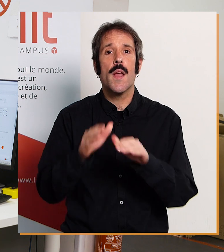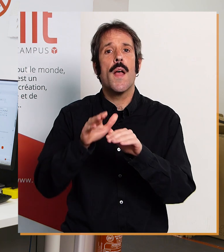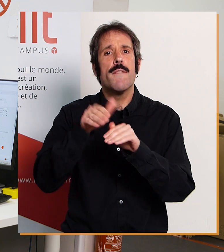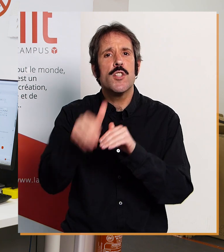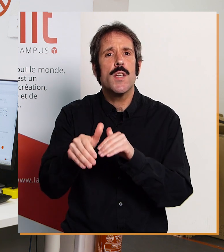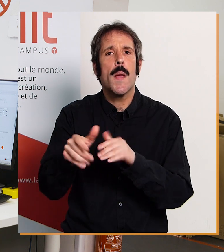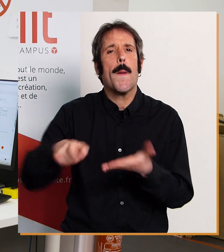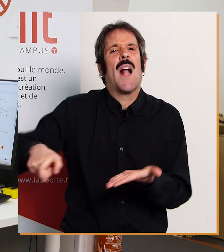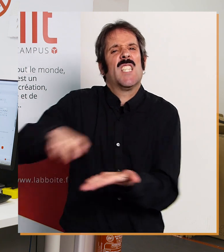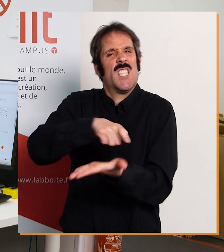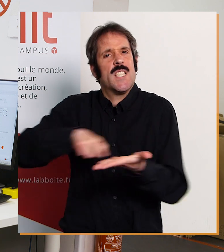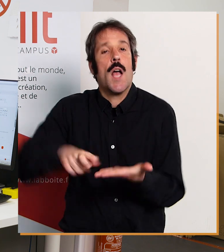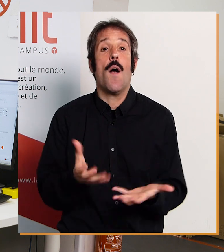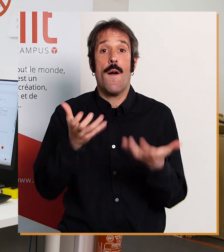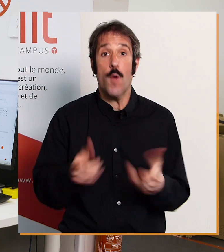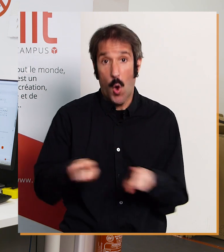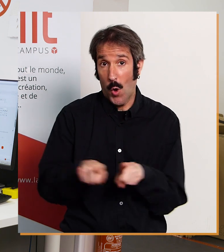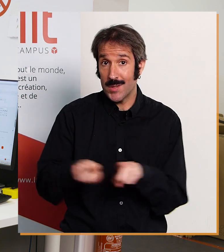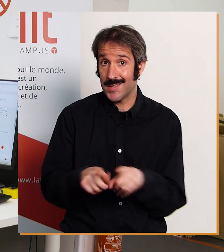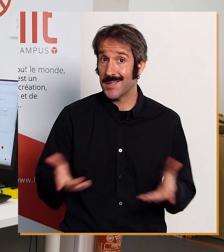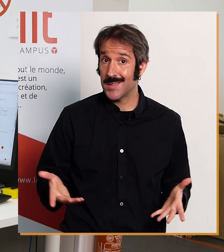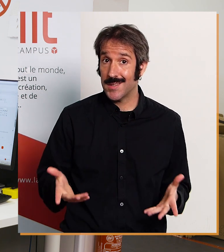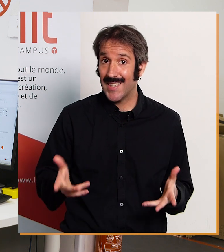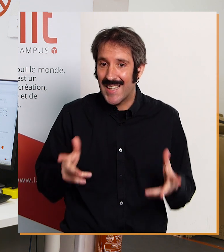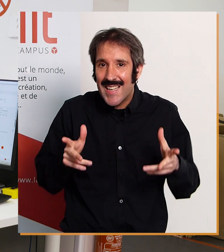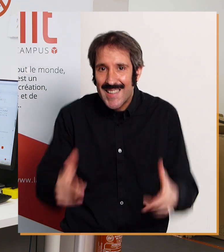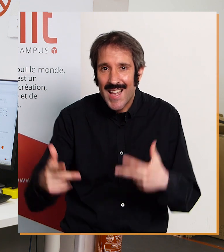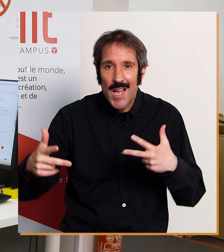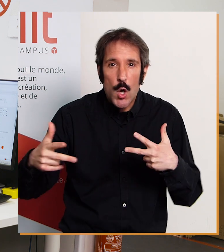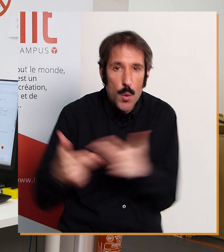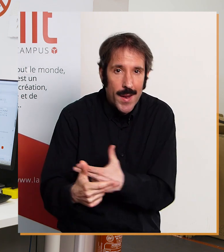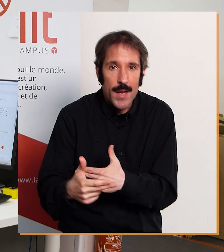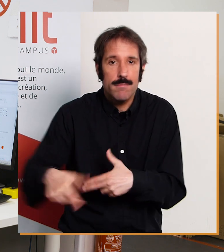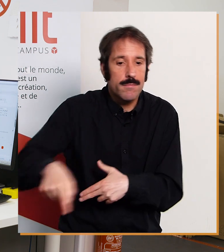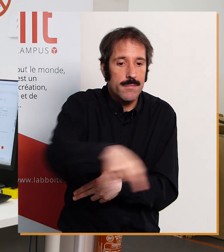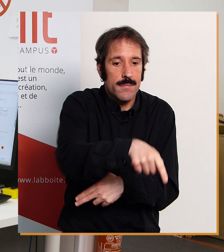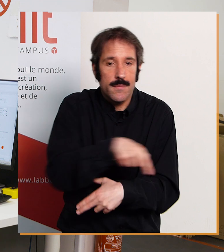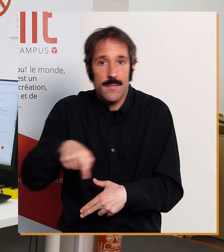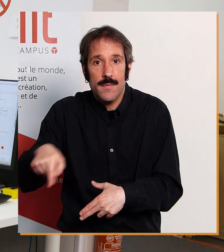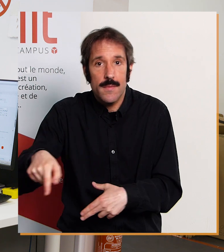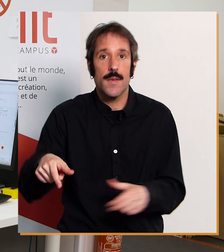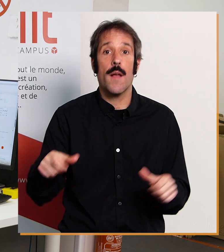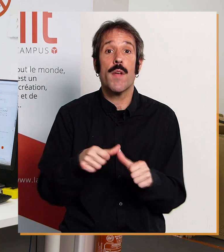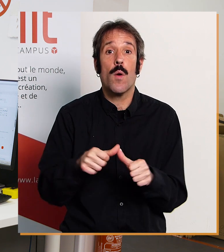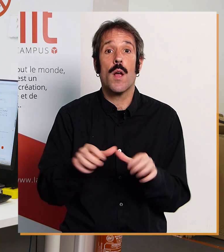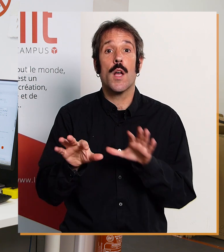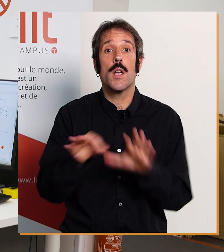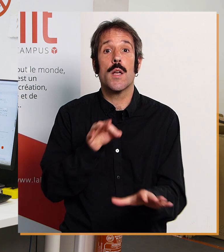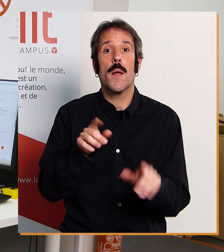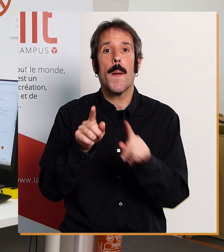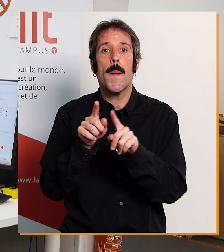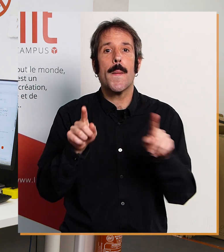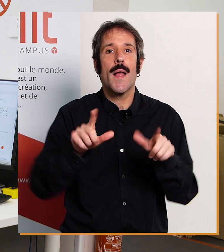Le fichier ici présent va être gravé et je souhaite également découper un cadre tout autour. Pour ce faire, je vais